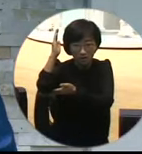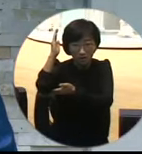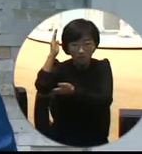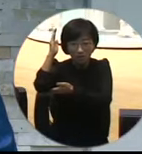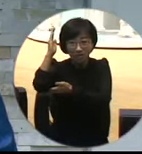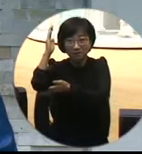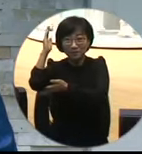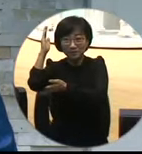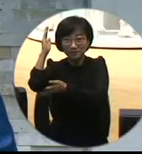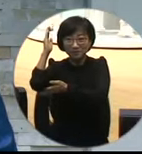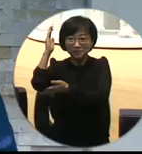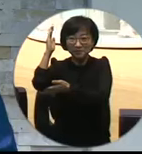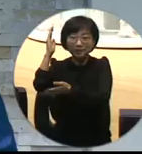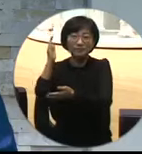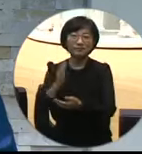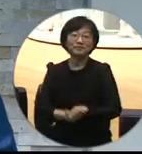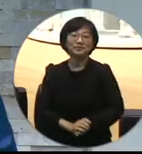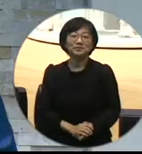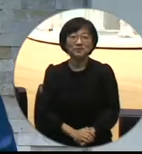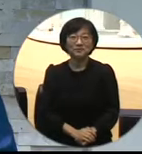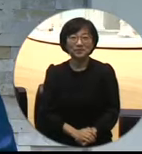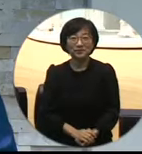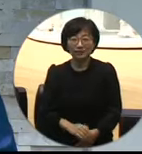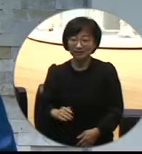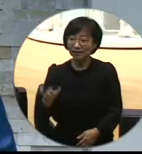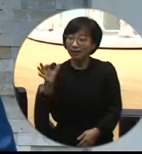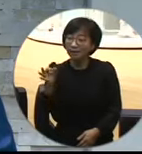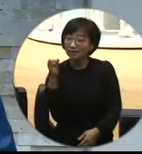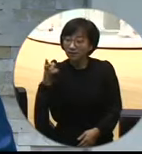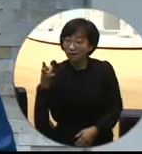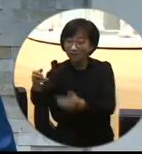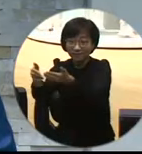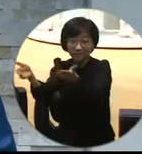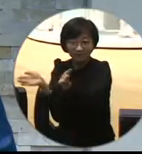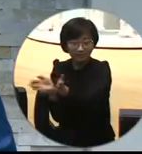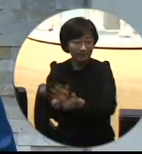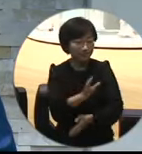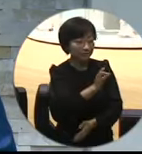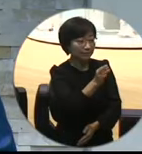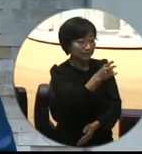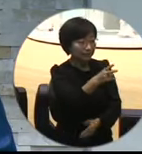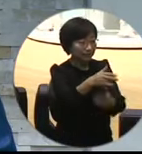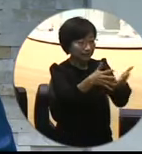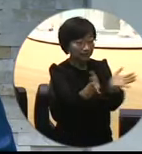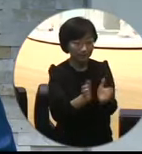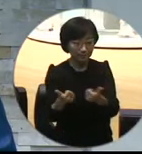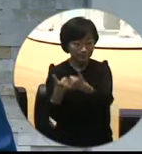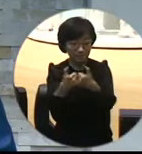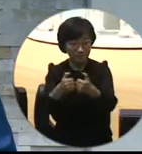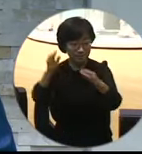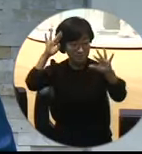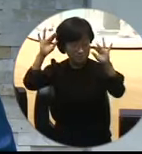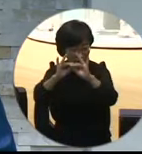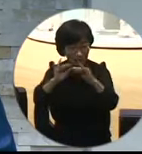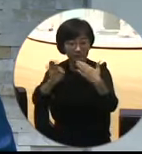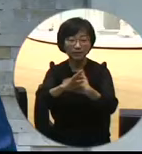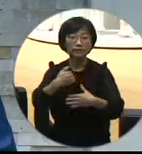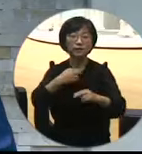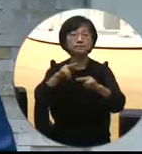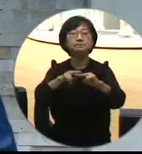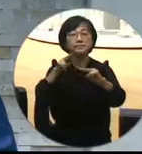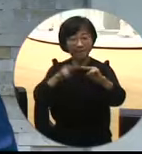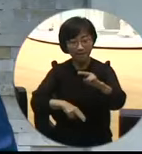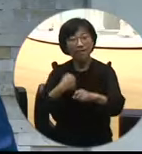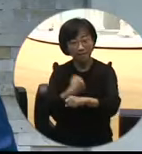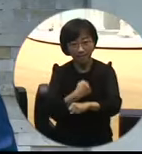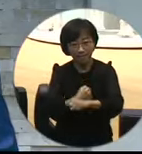그러면서 대통령이 여야가 합의하면 물러나겠다라는 정치적 제안을 그렇게